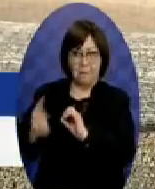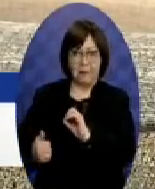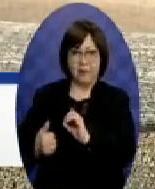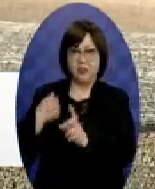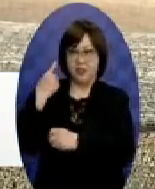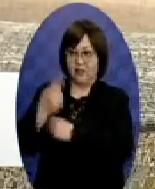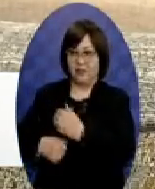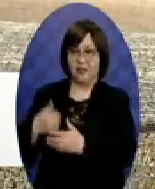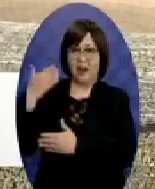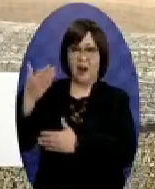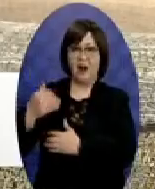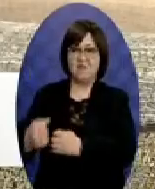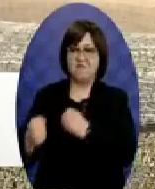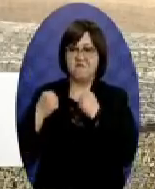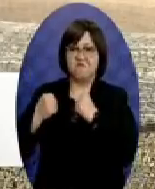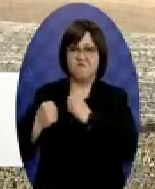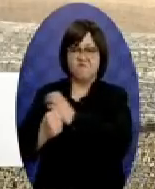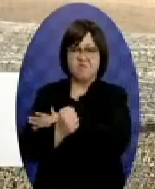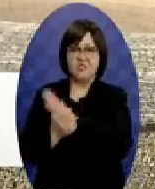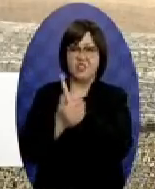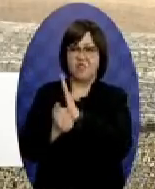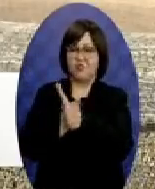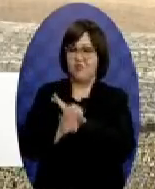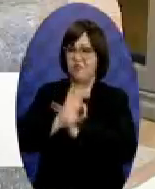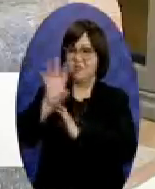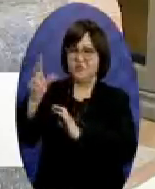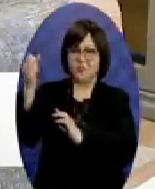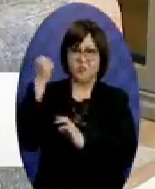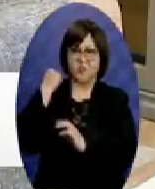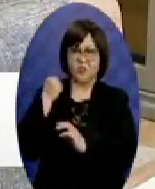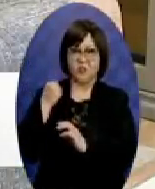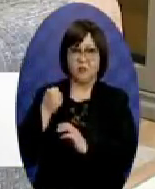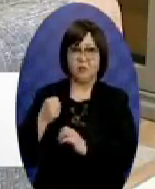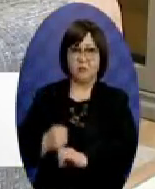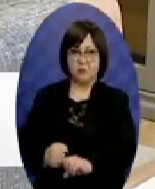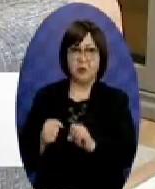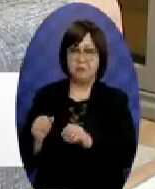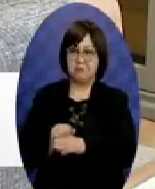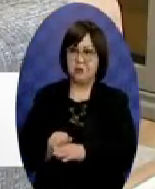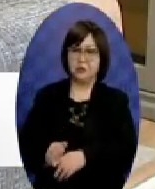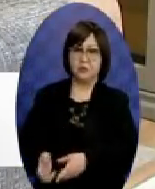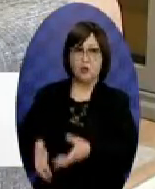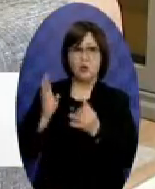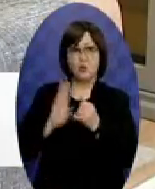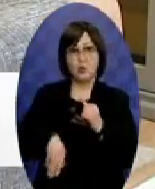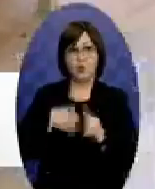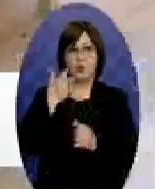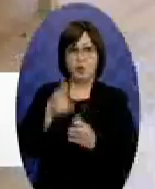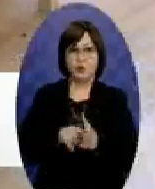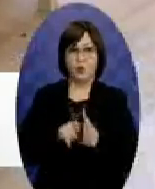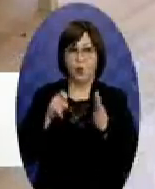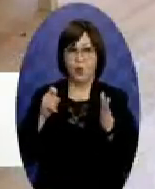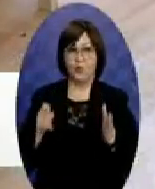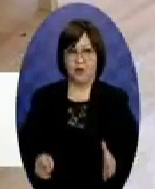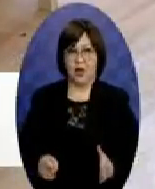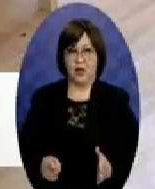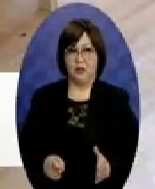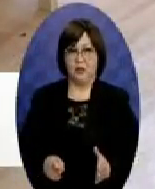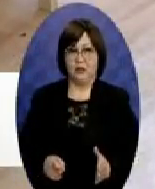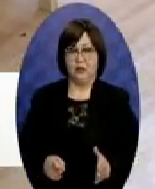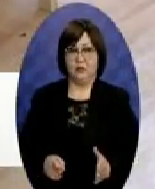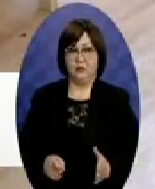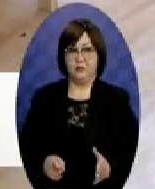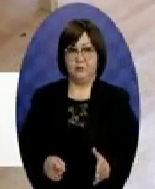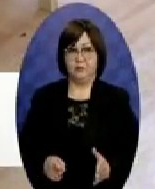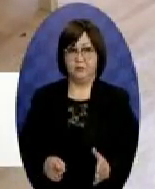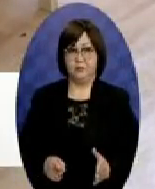чинь мужаан бүх төрөл дээр ингээ ажиллах тийм юм билдэж байна. Ерөнхийдөө манай үйлдвэрний сүүлийн 3 жилийн дотор нэлээд тийм